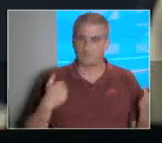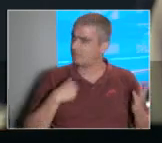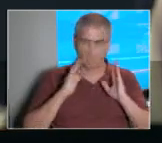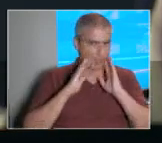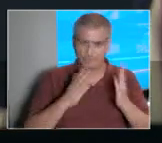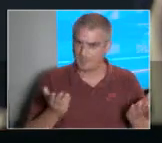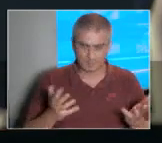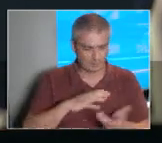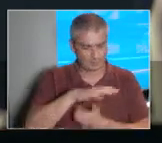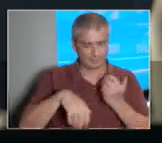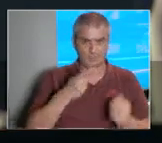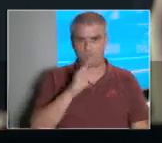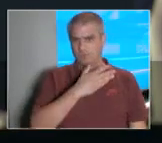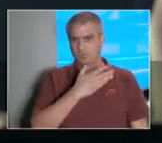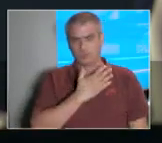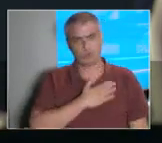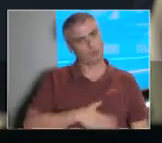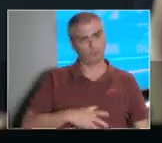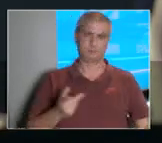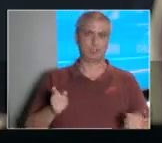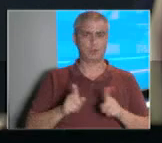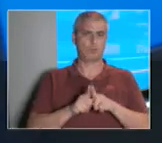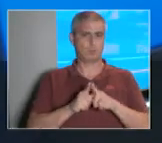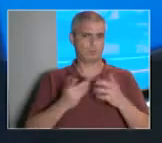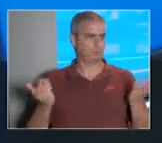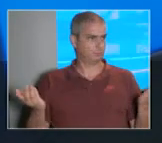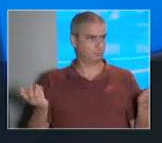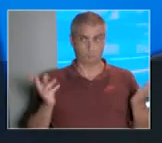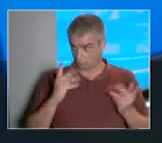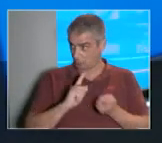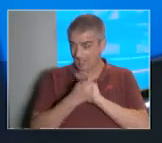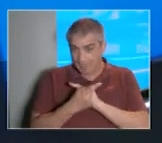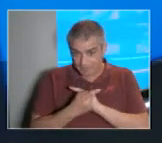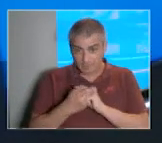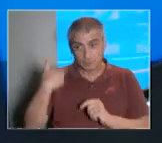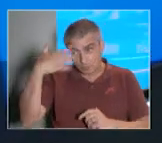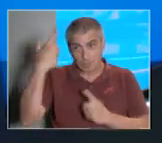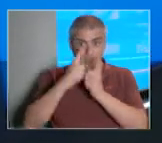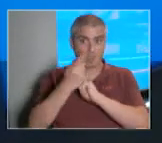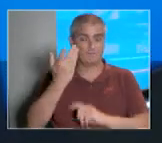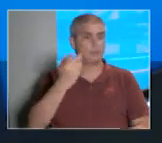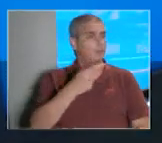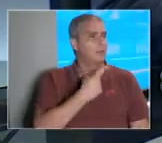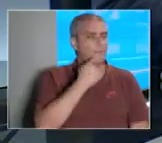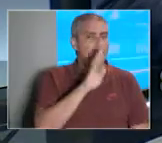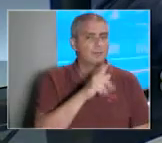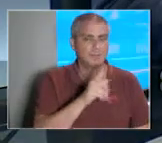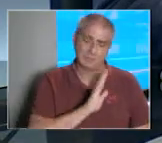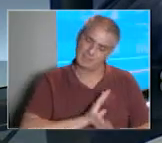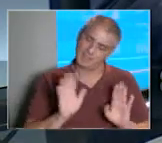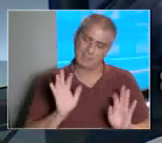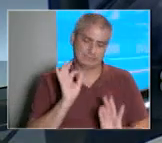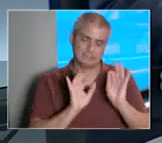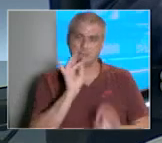מאמין בתרכובת השנייה, שהיא רוצה כאילו, אבל יש חליפי, יגיע הזמן, הוא יהיה חליפי. כשאמרתם לנתניהו, תפסיק